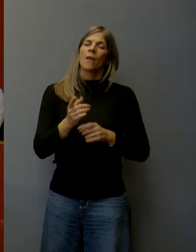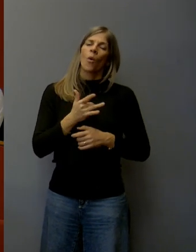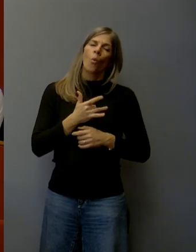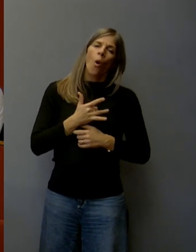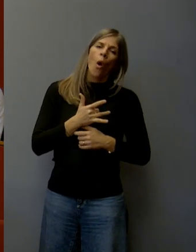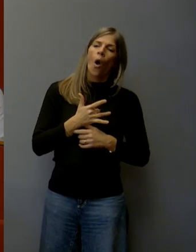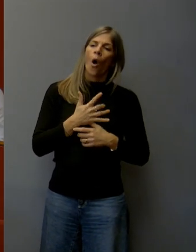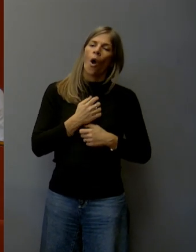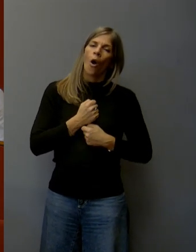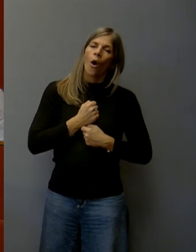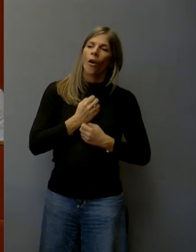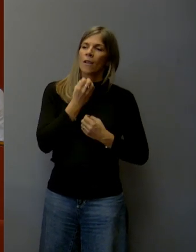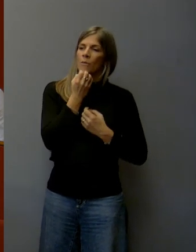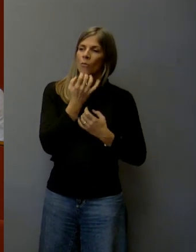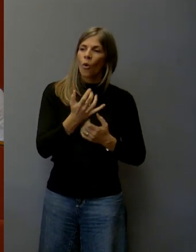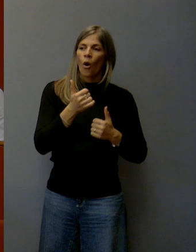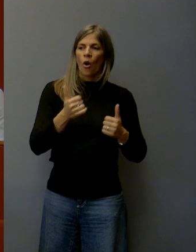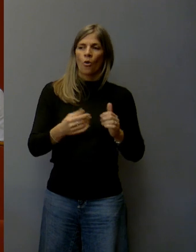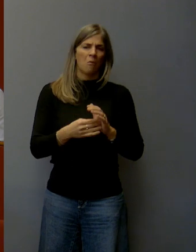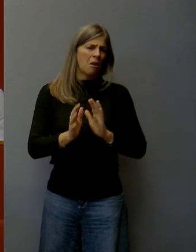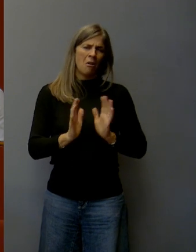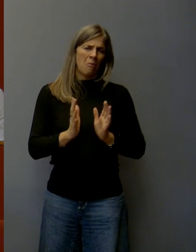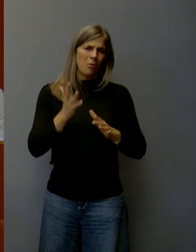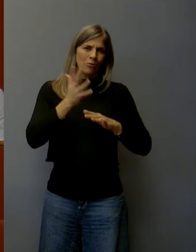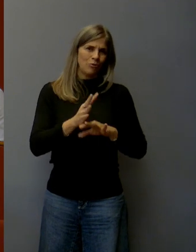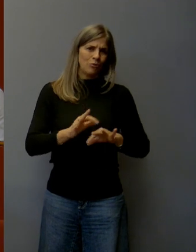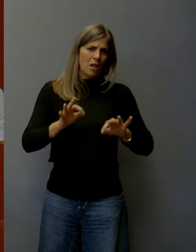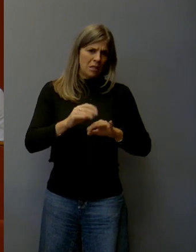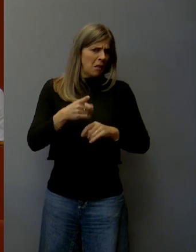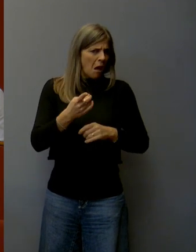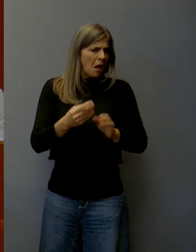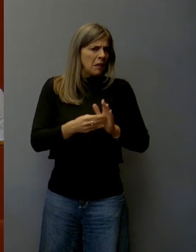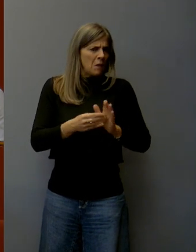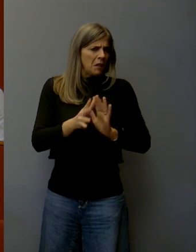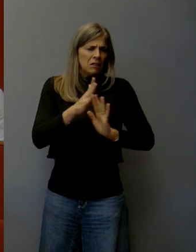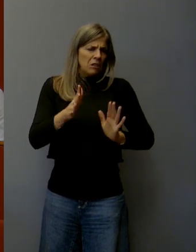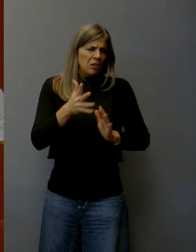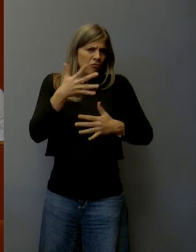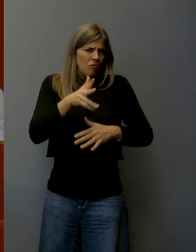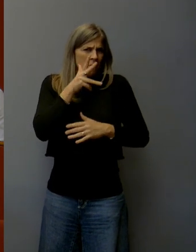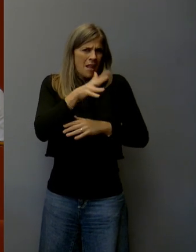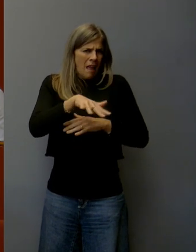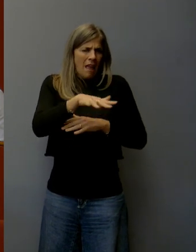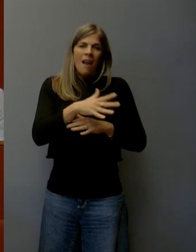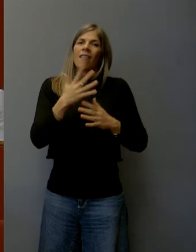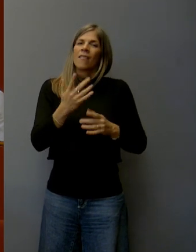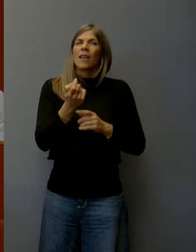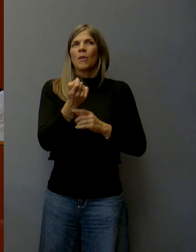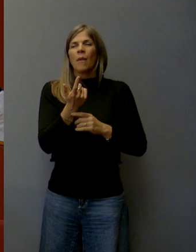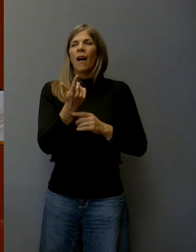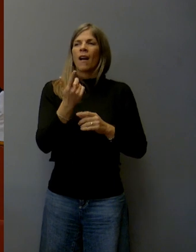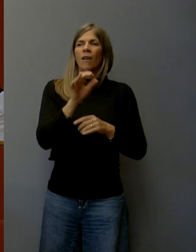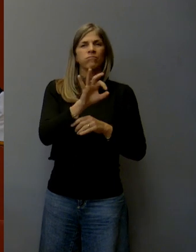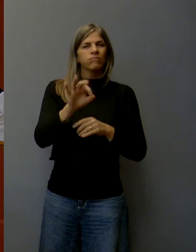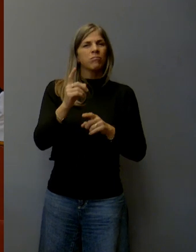dei nostri dei dipendenti del comune che sono ci sono e che però molto spesso sono costretti un po' a